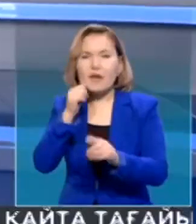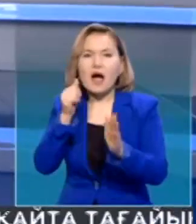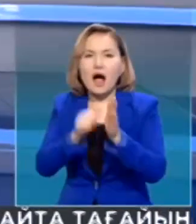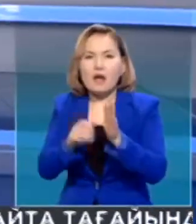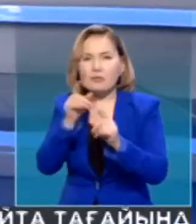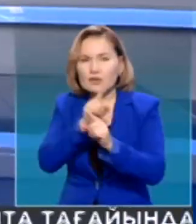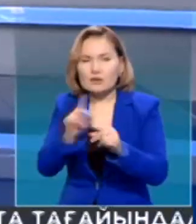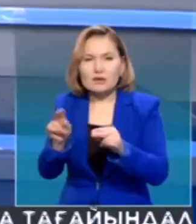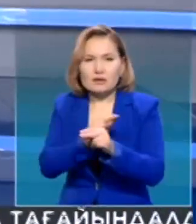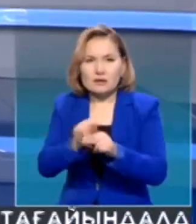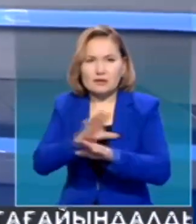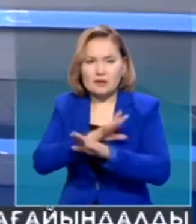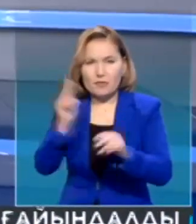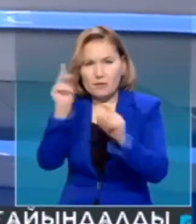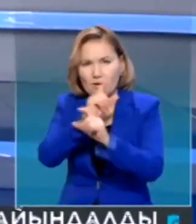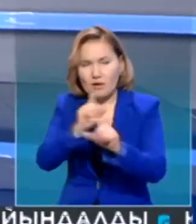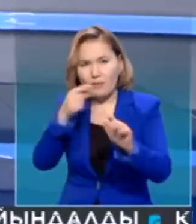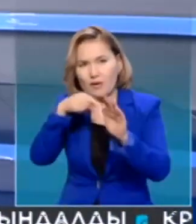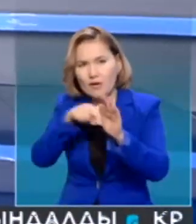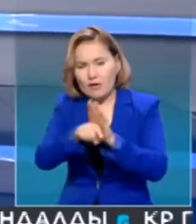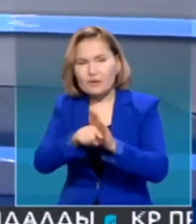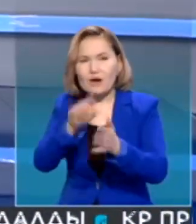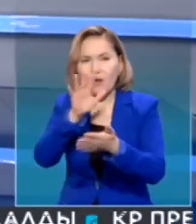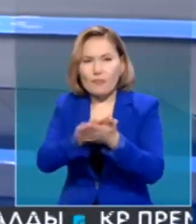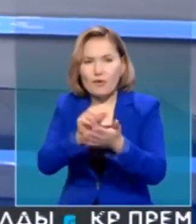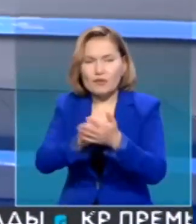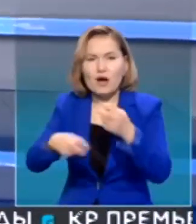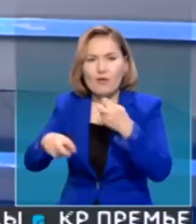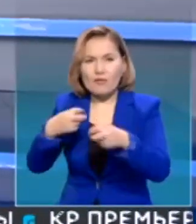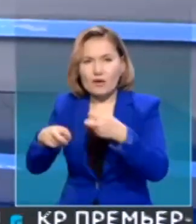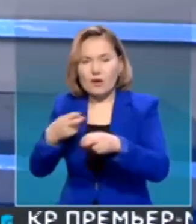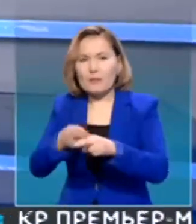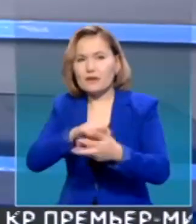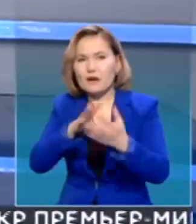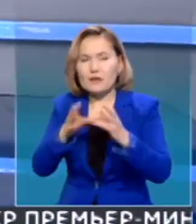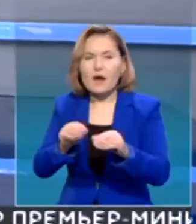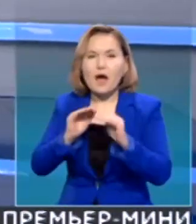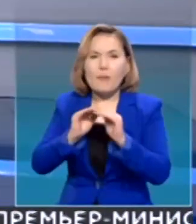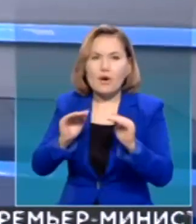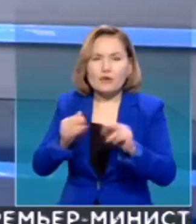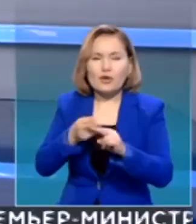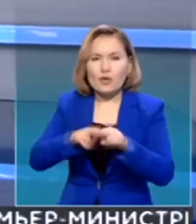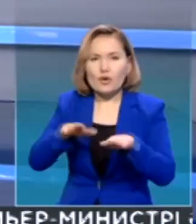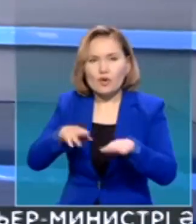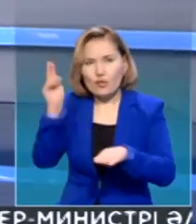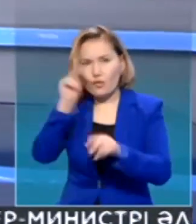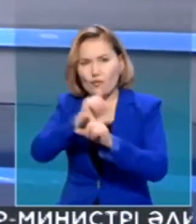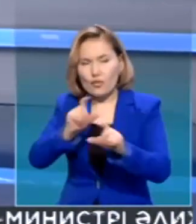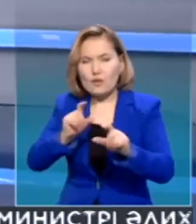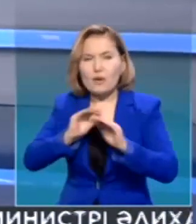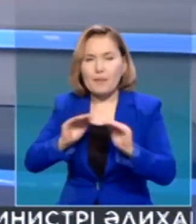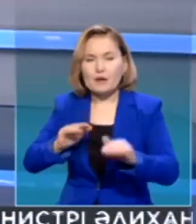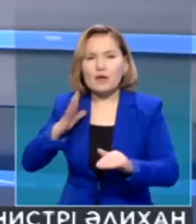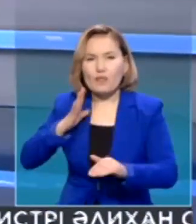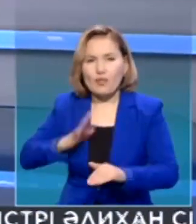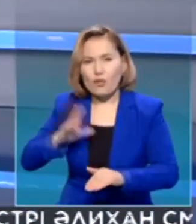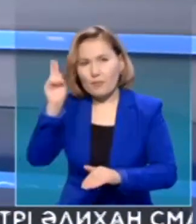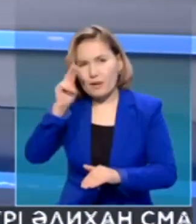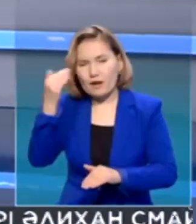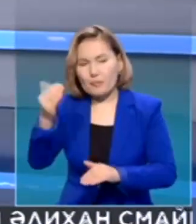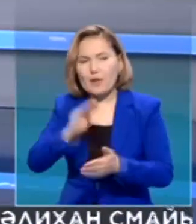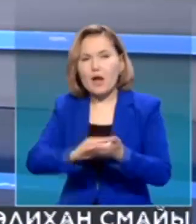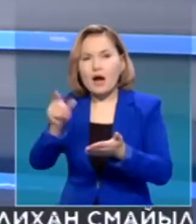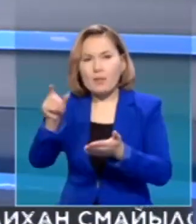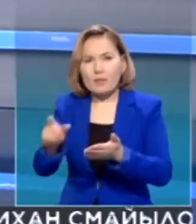жөндеу көрмеген. Ғимараттың іші сырты бірдей қаусап тозып тұр. Соған қарамастан балалары осы жерде оқуға мәжбүр. Әріптесім Болат